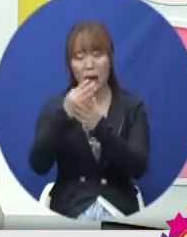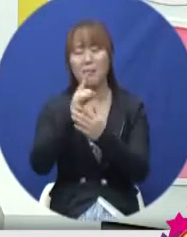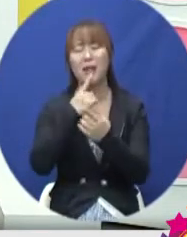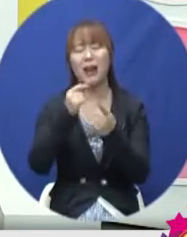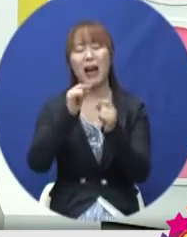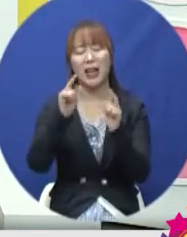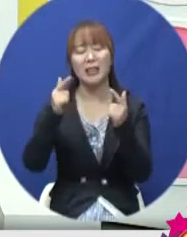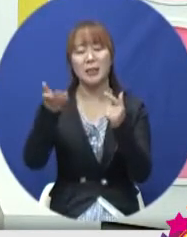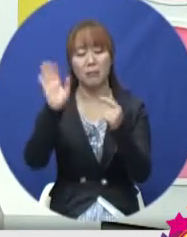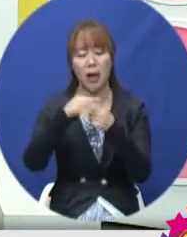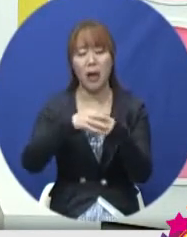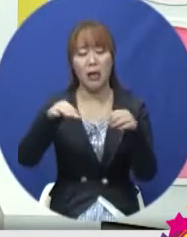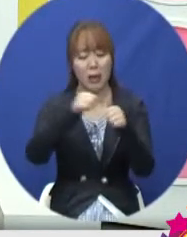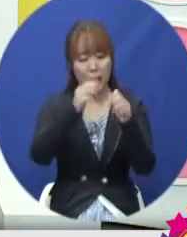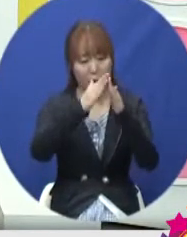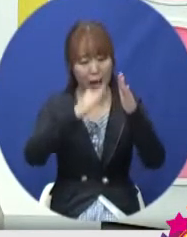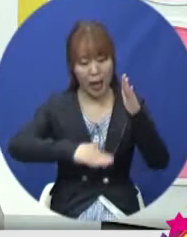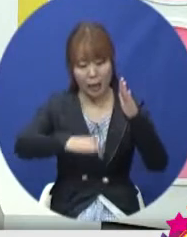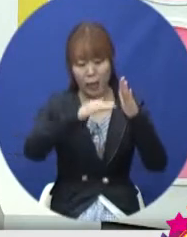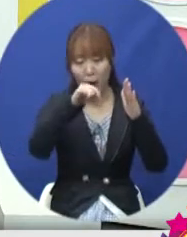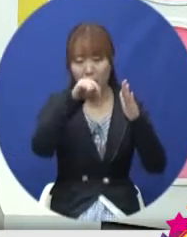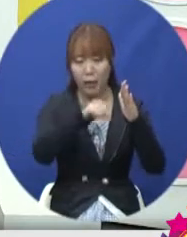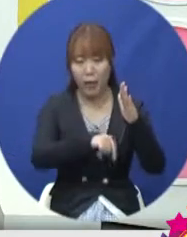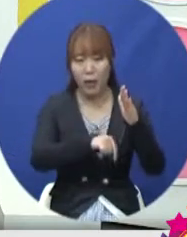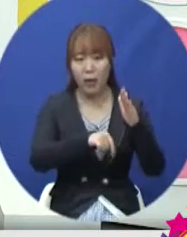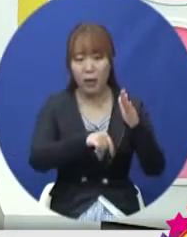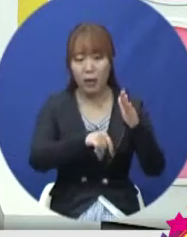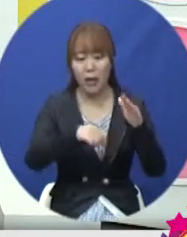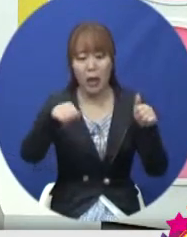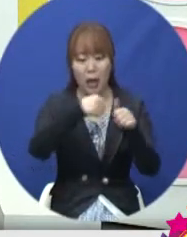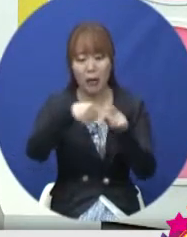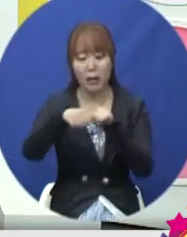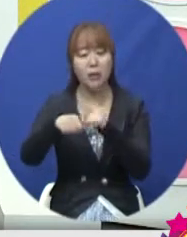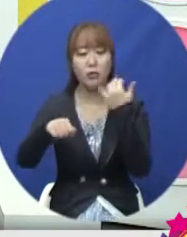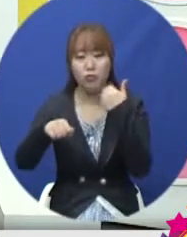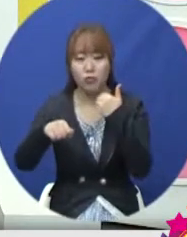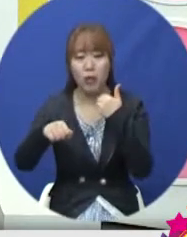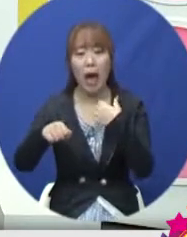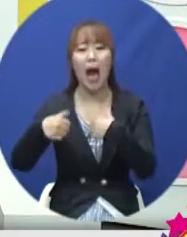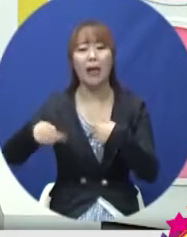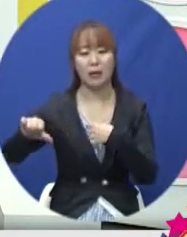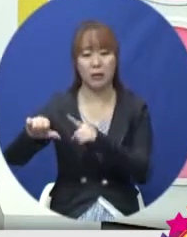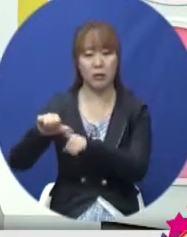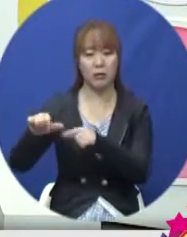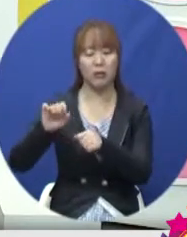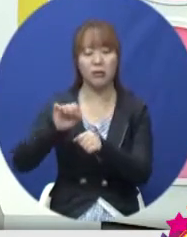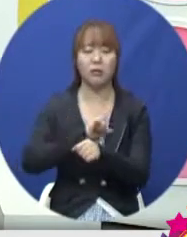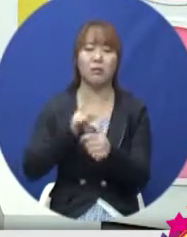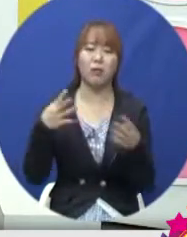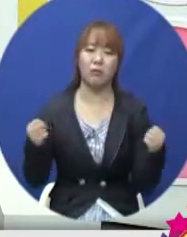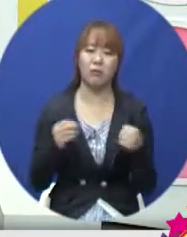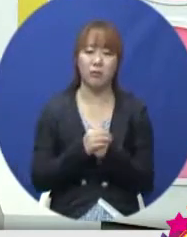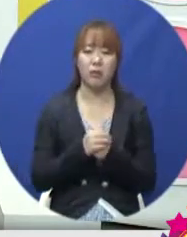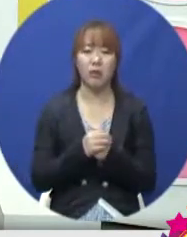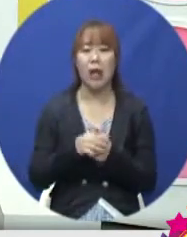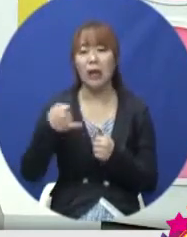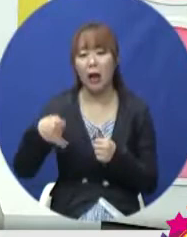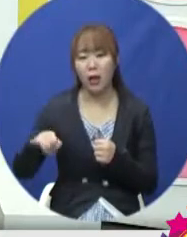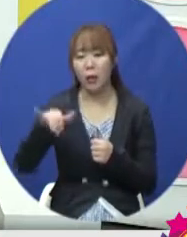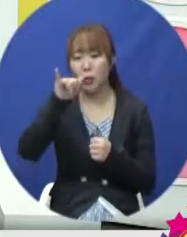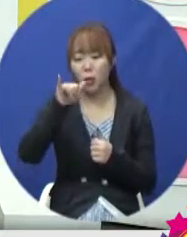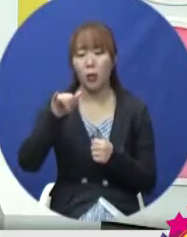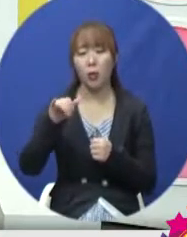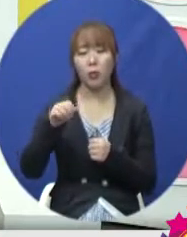학대 상황이 벌어진 그 가정에 이렇게 가해자를 보면은 네. 아들인 경우가 많았대요. 이런 근데 딸도